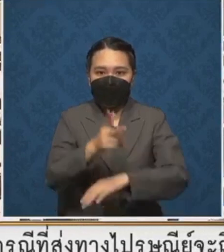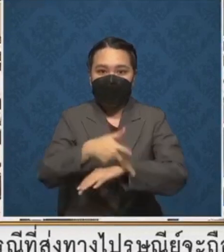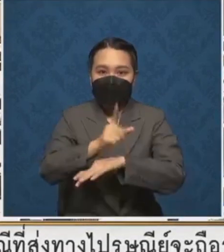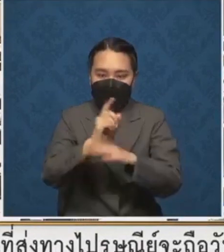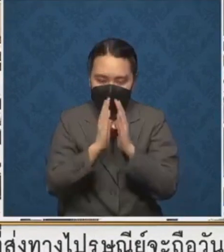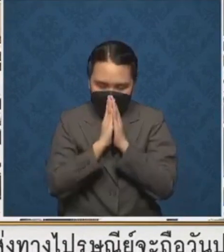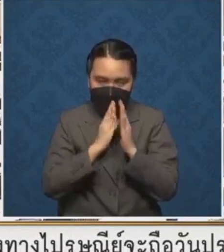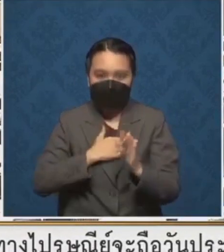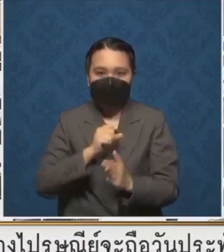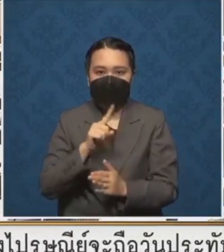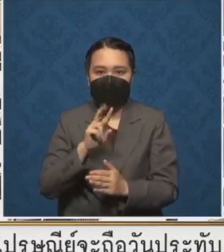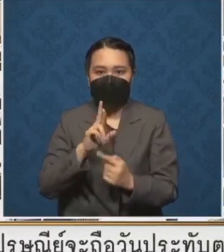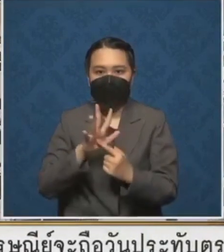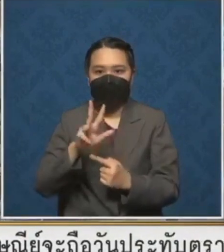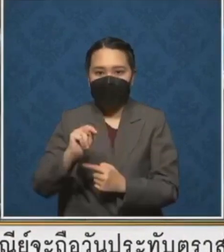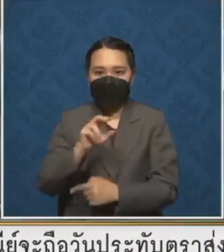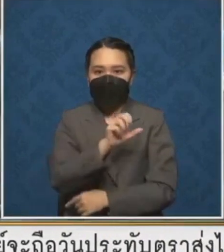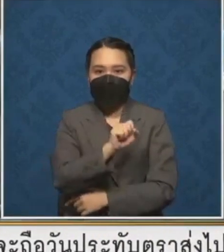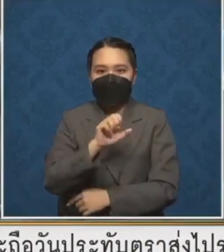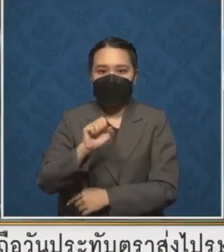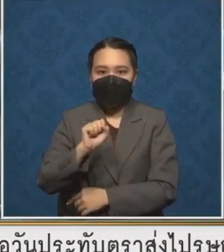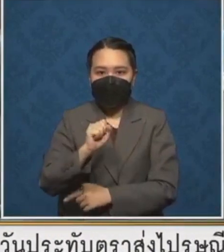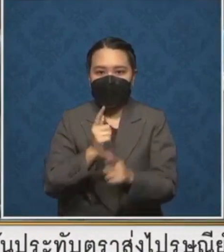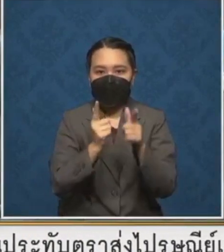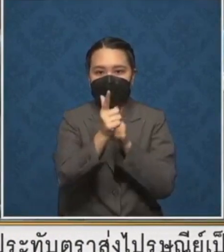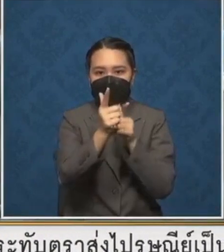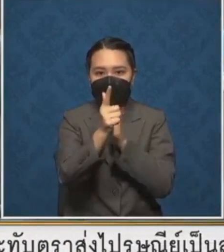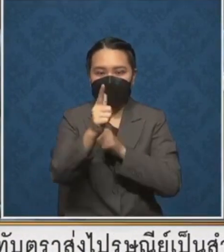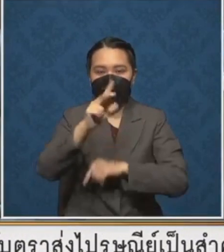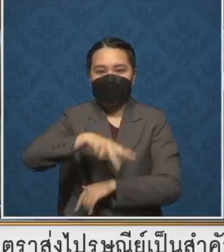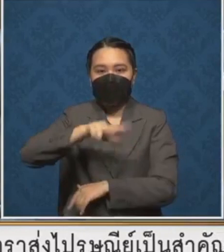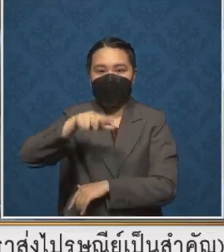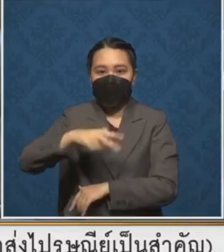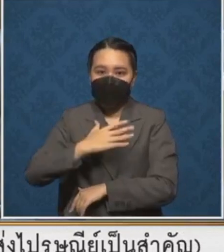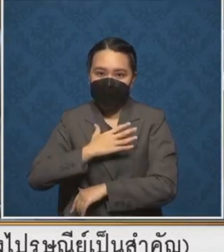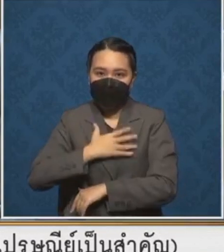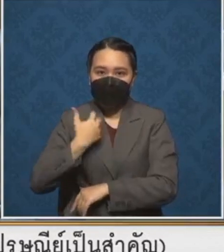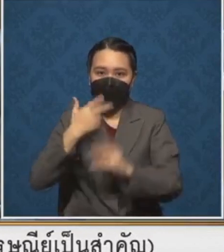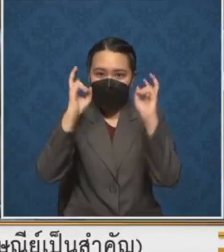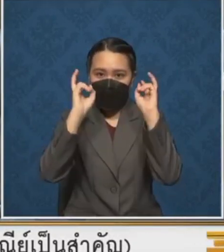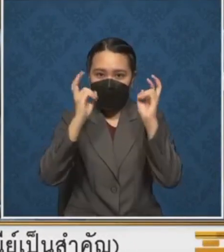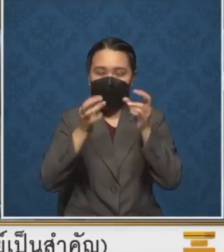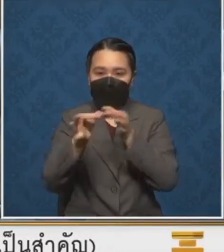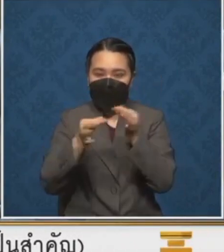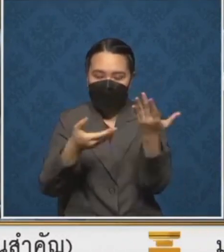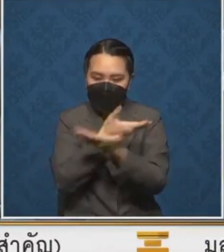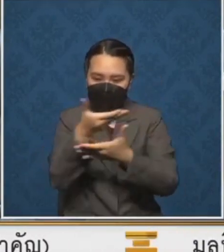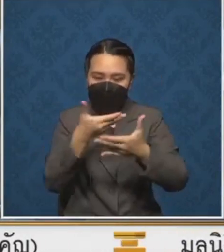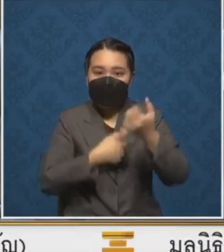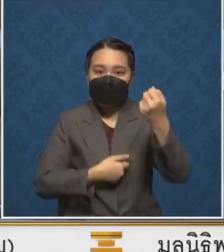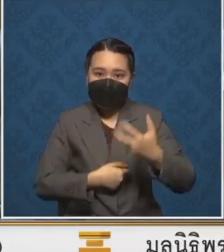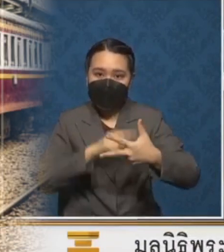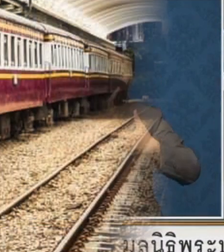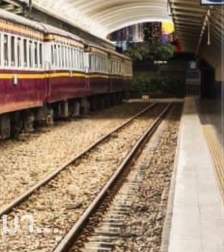นหลักมองช่วงเวลาที่เหมาะสมในการอภิปรายคือก่อนวันที่15ธันวาคมหรือหลังเทศกาลปี